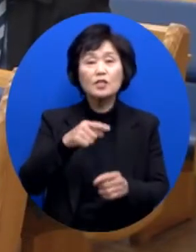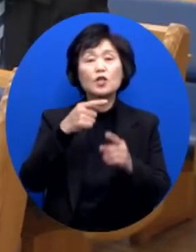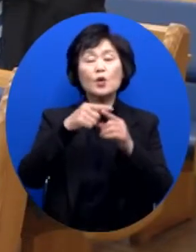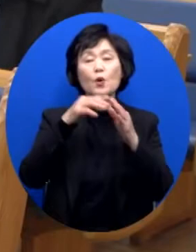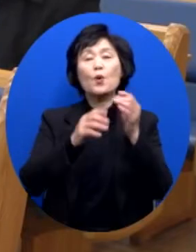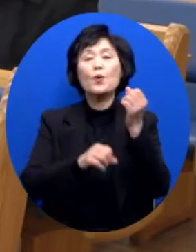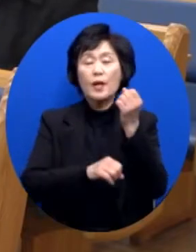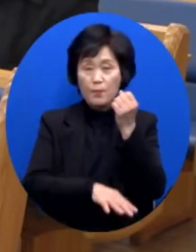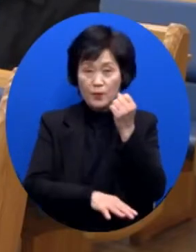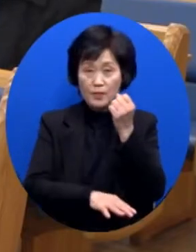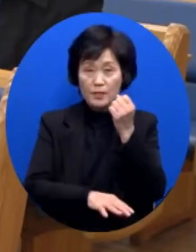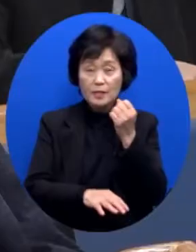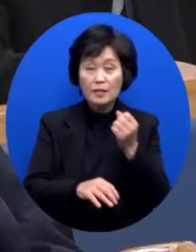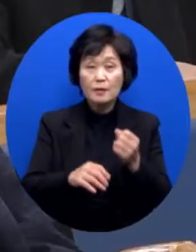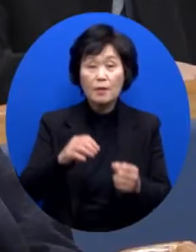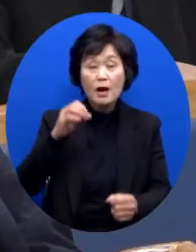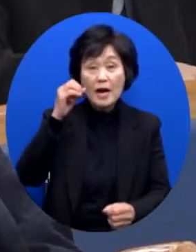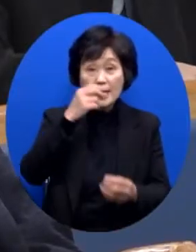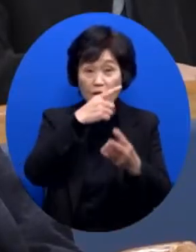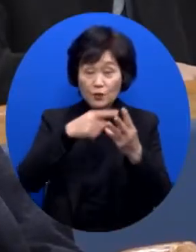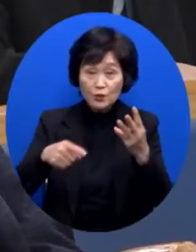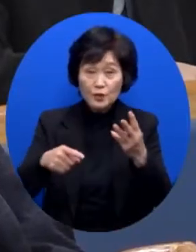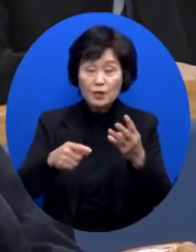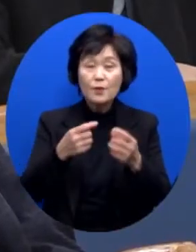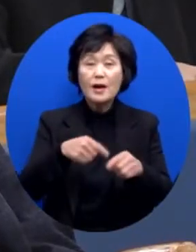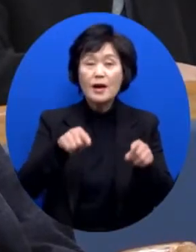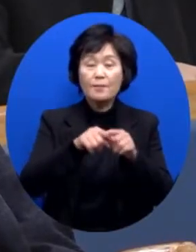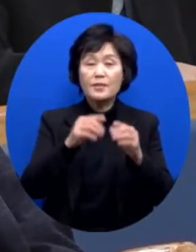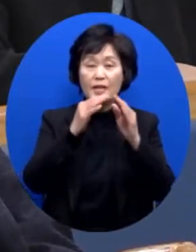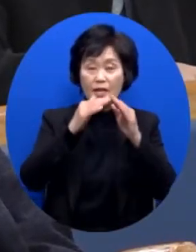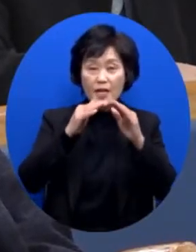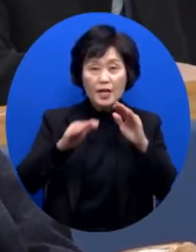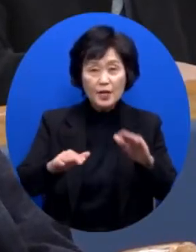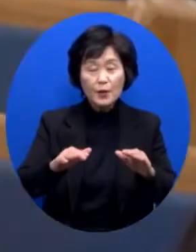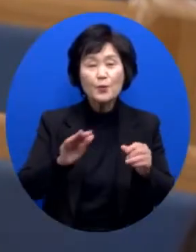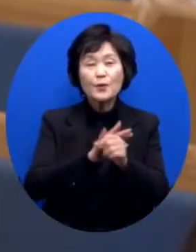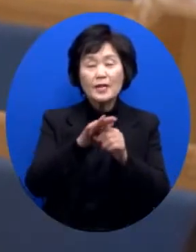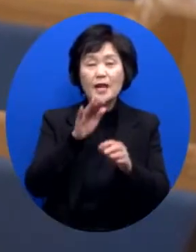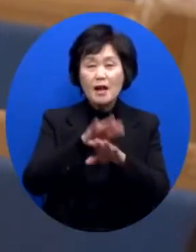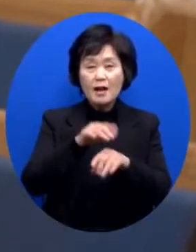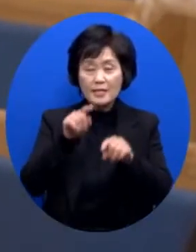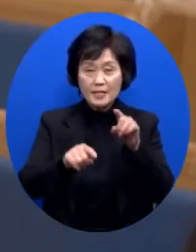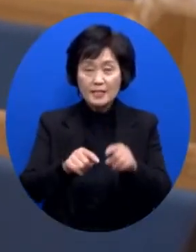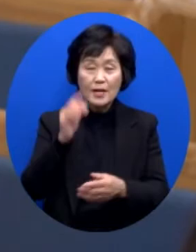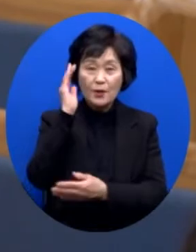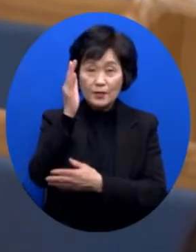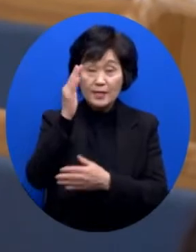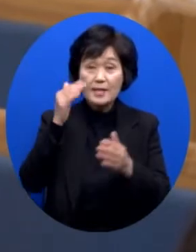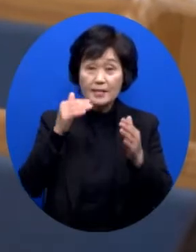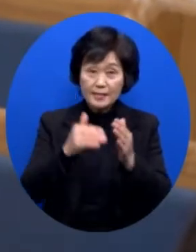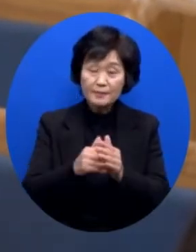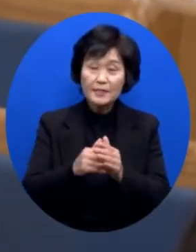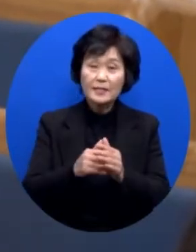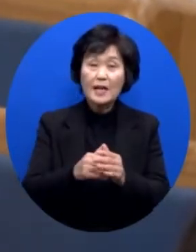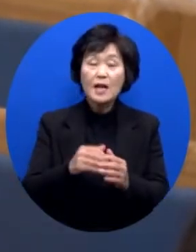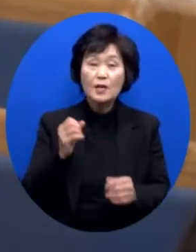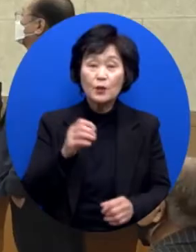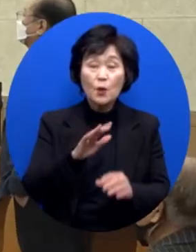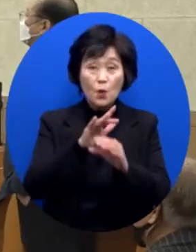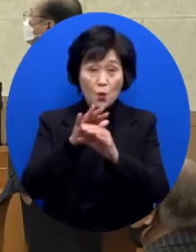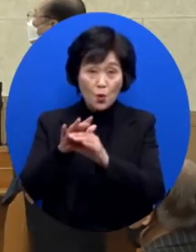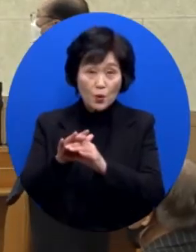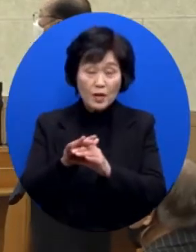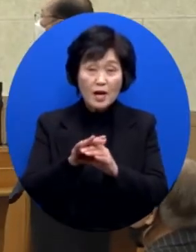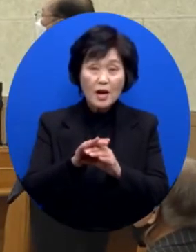양주 씨와 함께 이웃사람 을 실천하자 고 말했습니다 이어진 간담회에서 는 양주 씨의 코론 알고 단계적